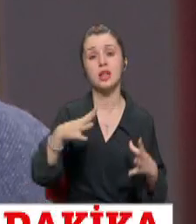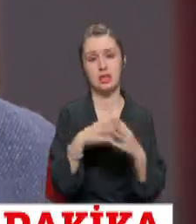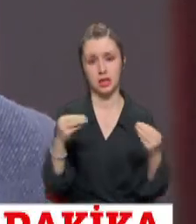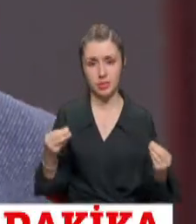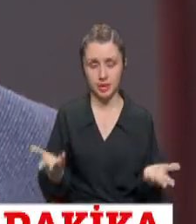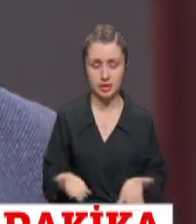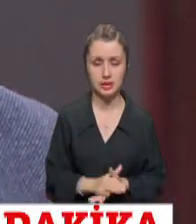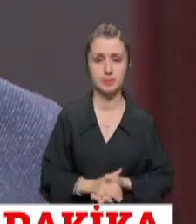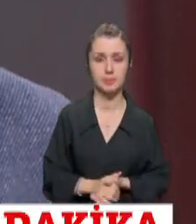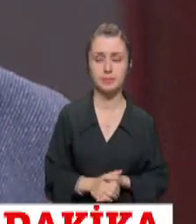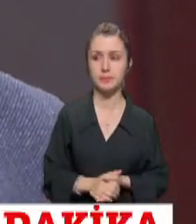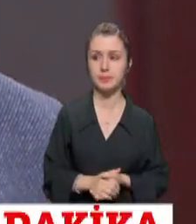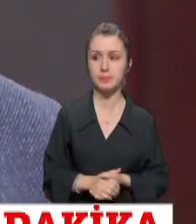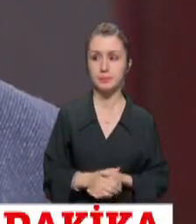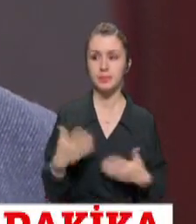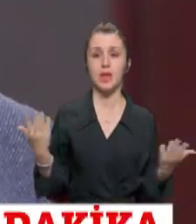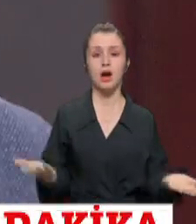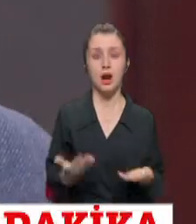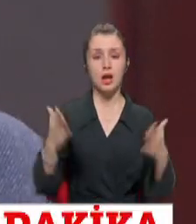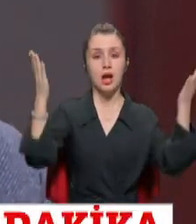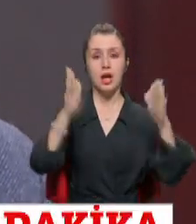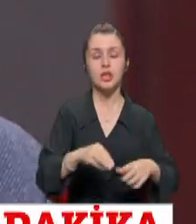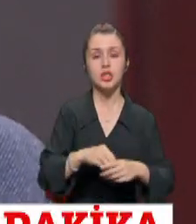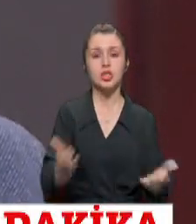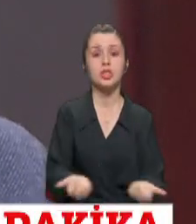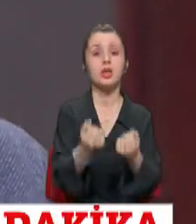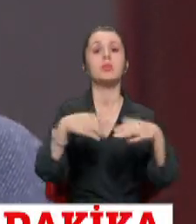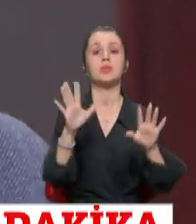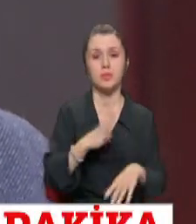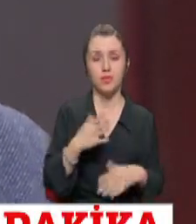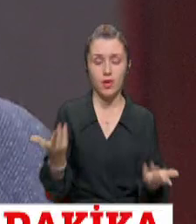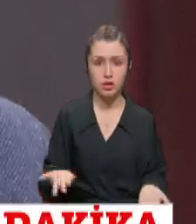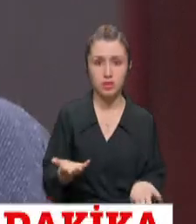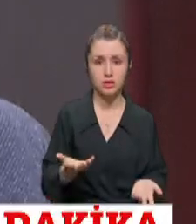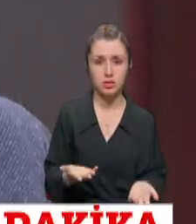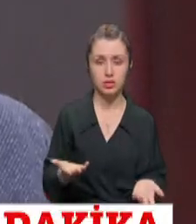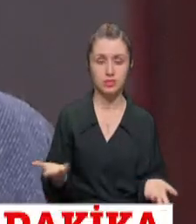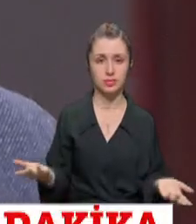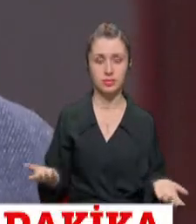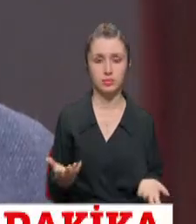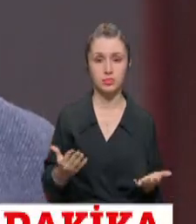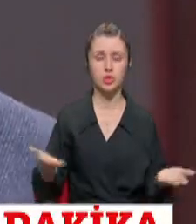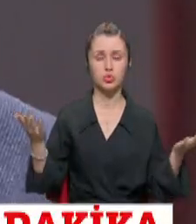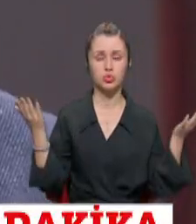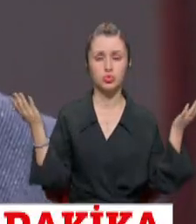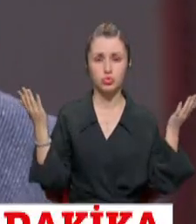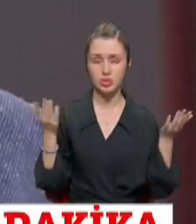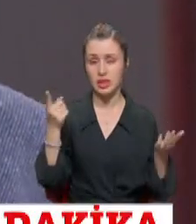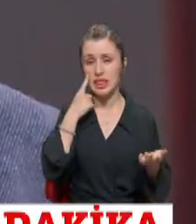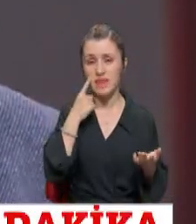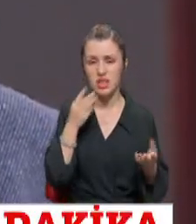öyle sağ olsun, söyleyeyim anlıyorum size. Ya hala enkaz altından çıkaramadıklarımız var. Yani o kadar bir çöküş var ki